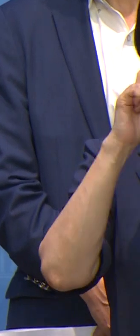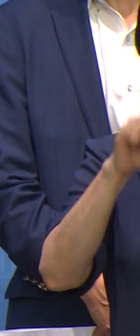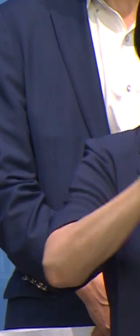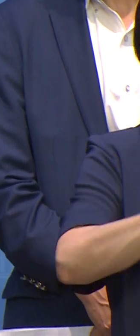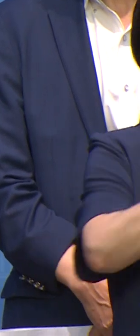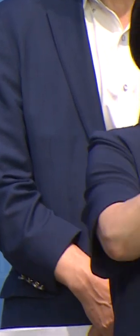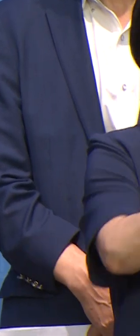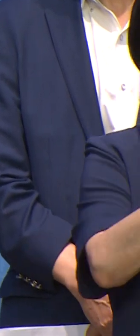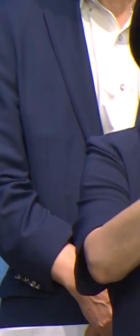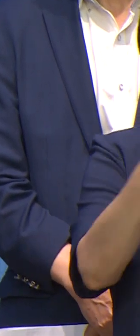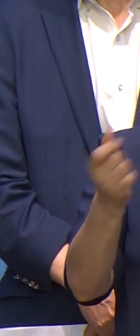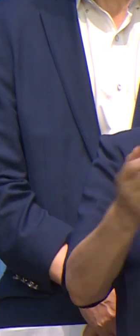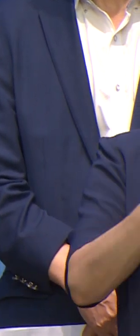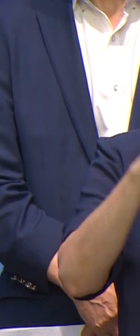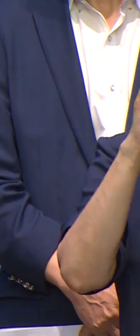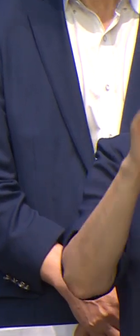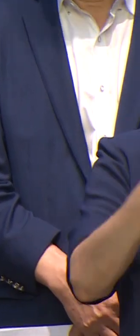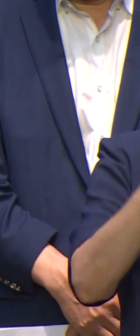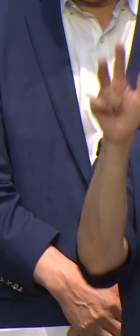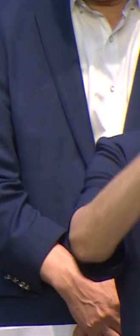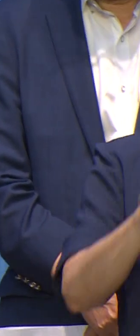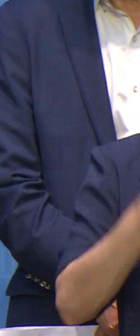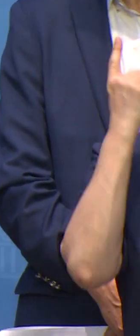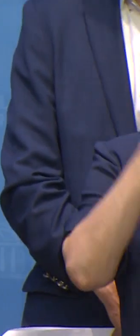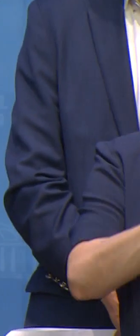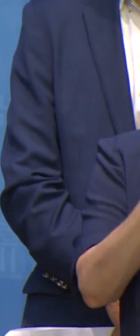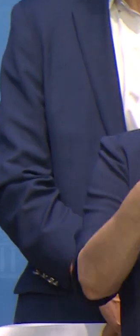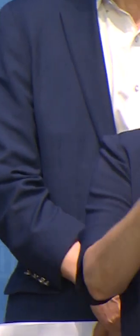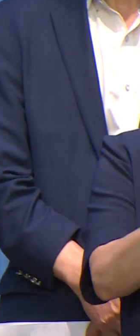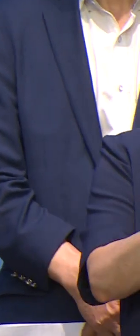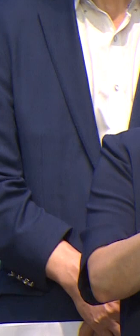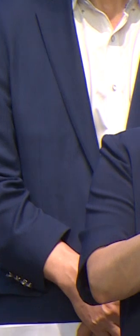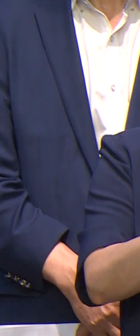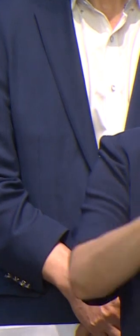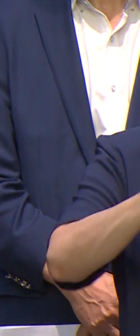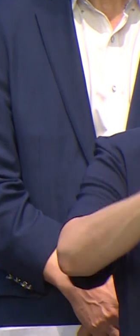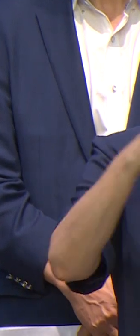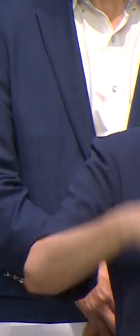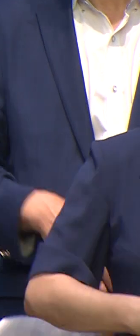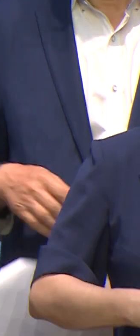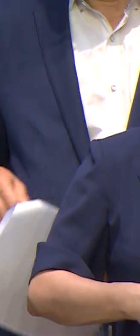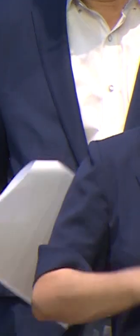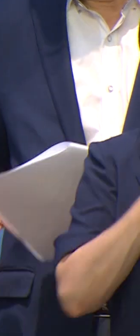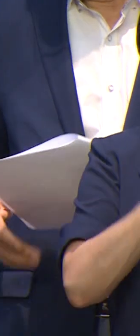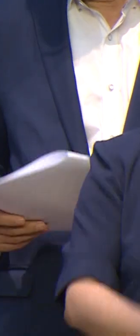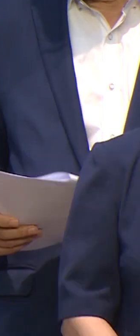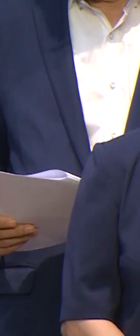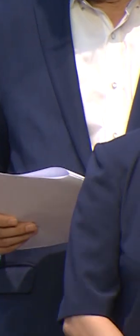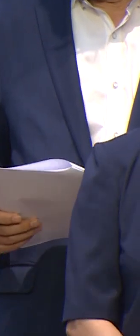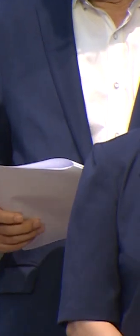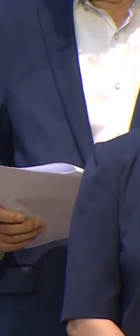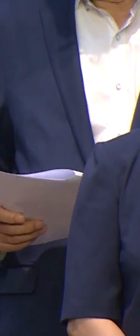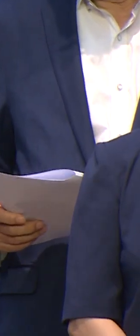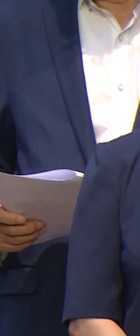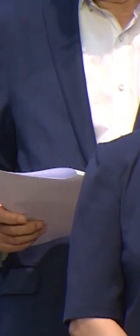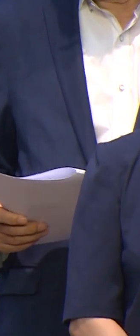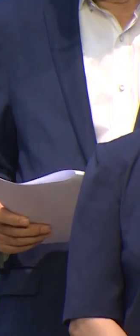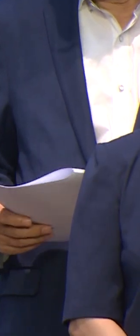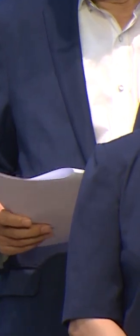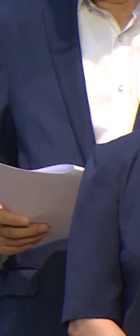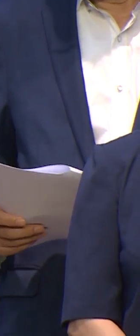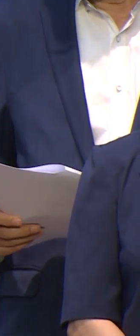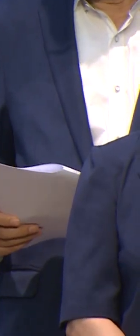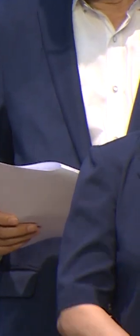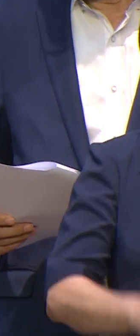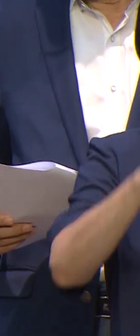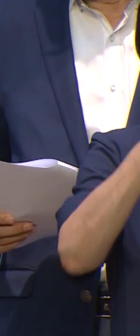싱가포르 공동성명이 한반도의 평화를 위해 필수적이라는 데 동의했습니다. 윤석열